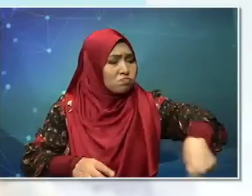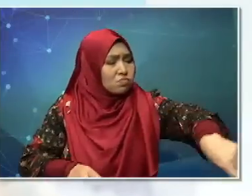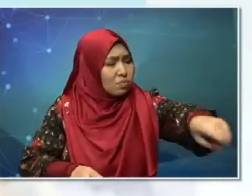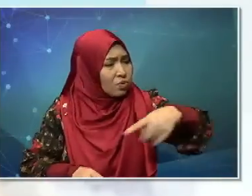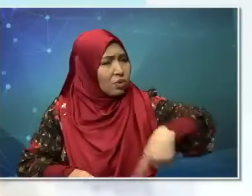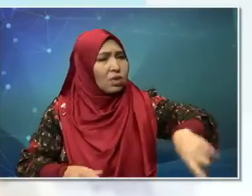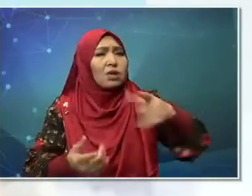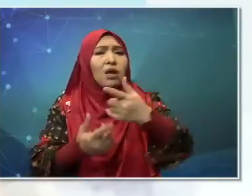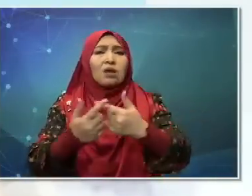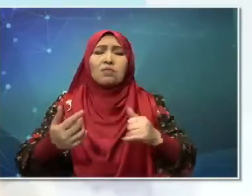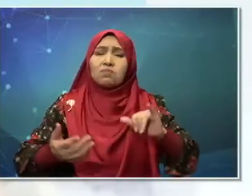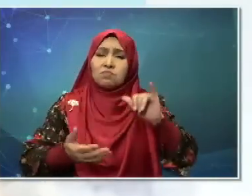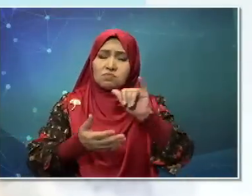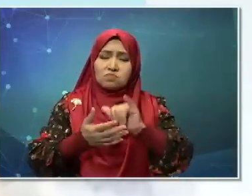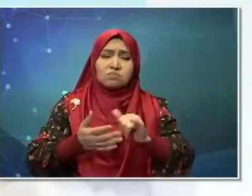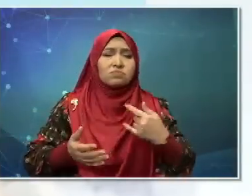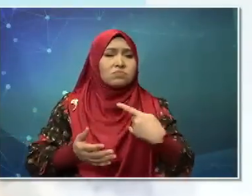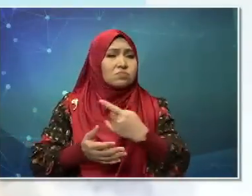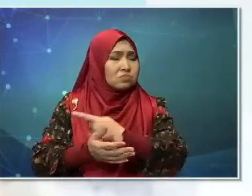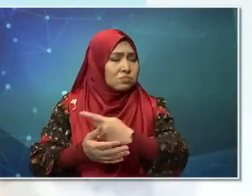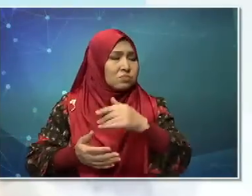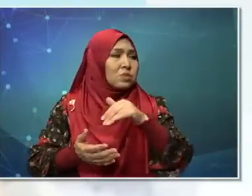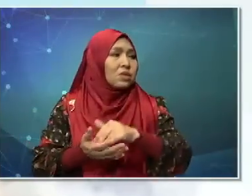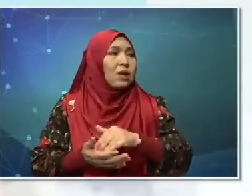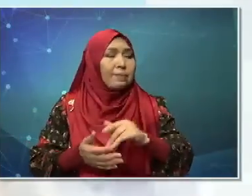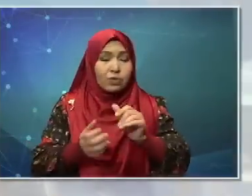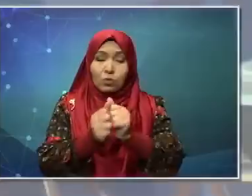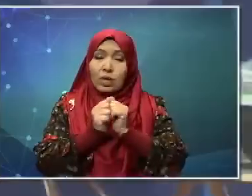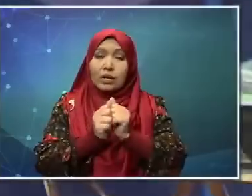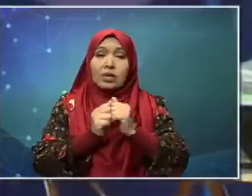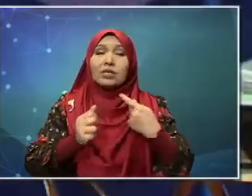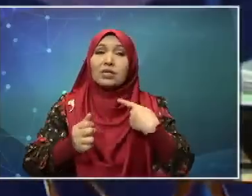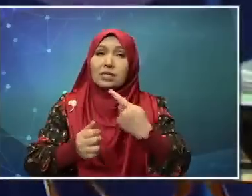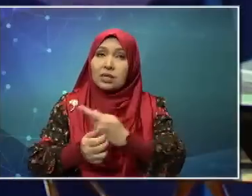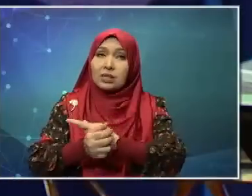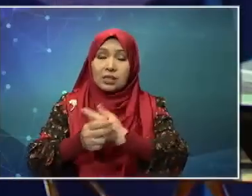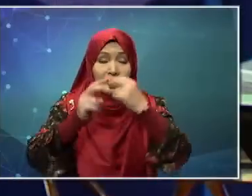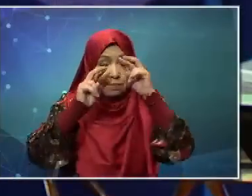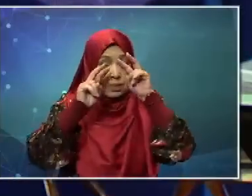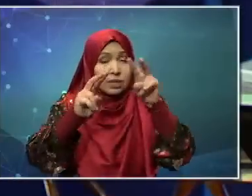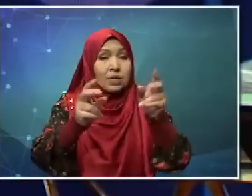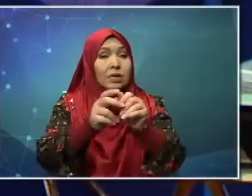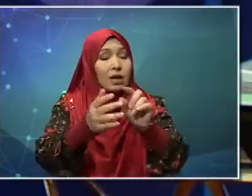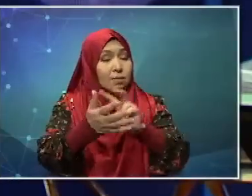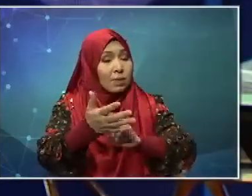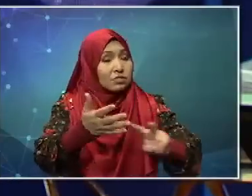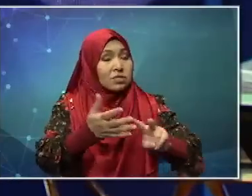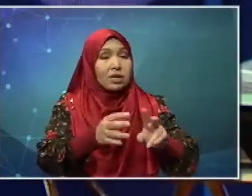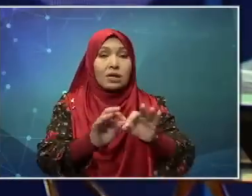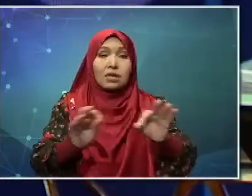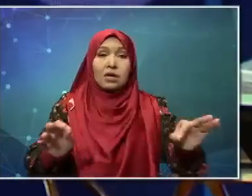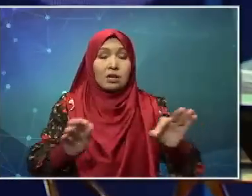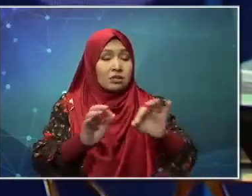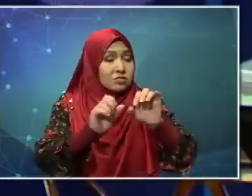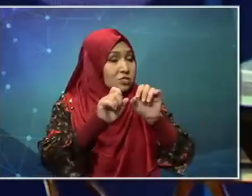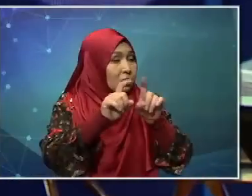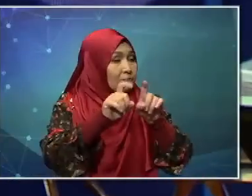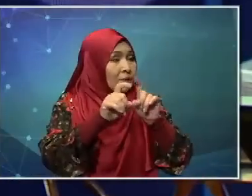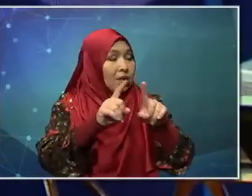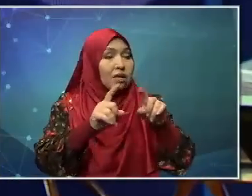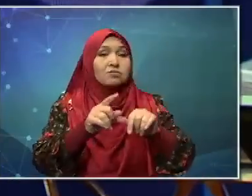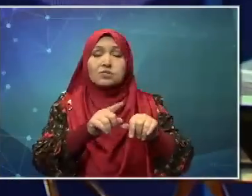daripada daripada kehidupan kita beragama warisan sambel kita mulutnya dengan bacaan ayat 11 hingga 17 Hai